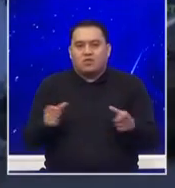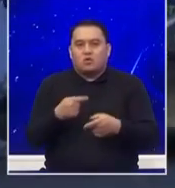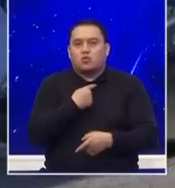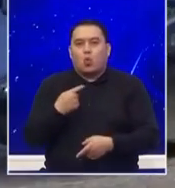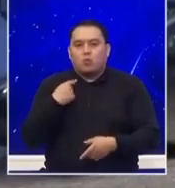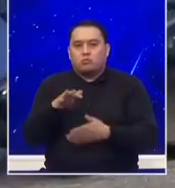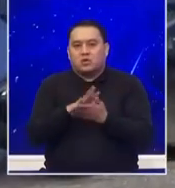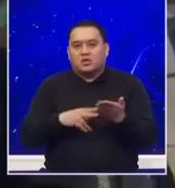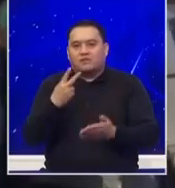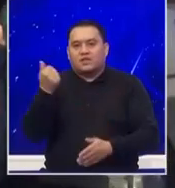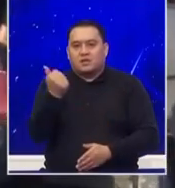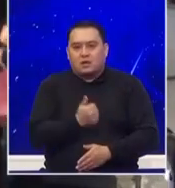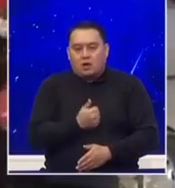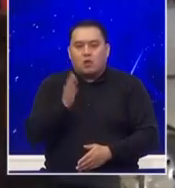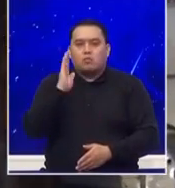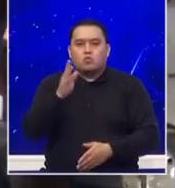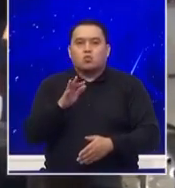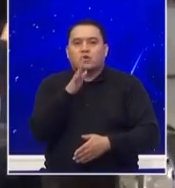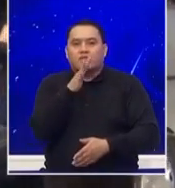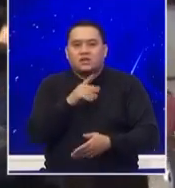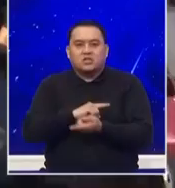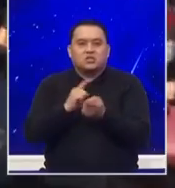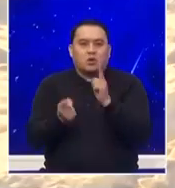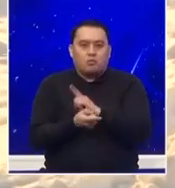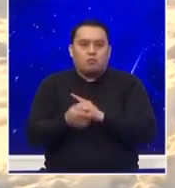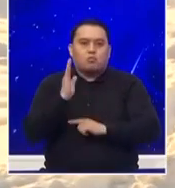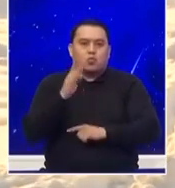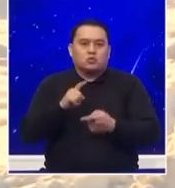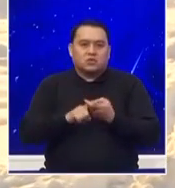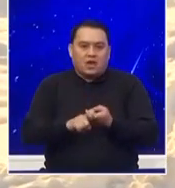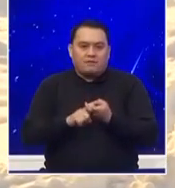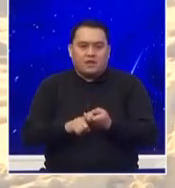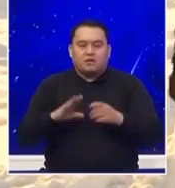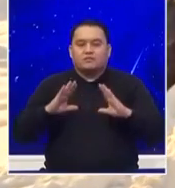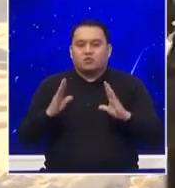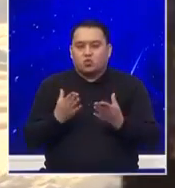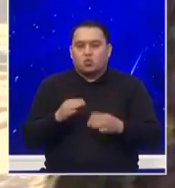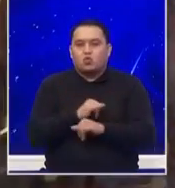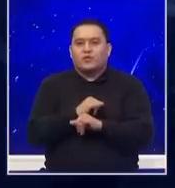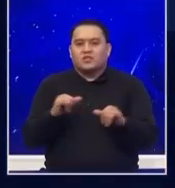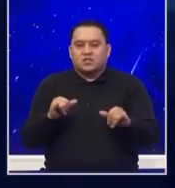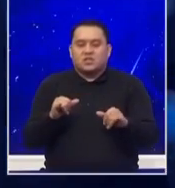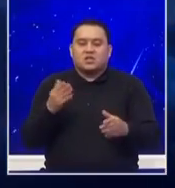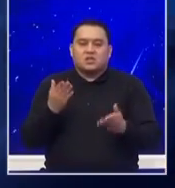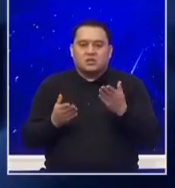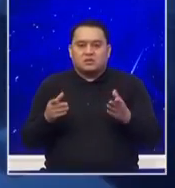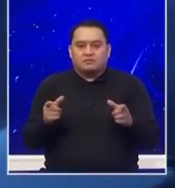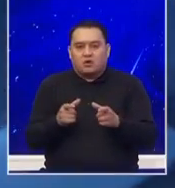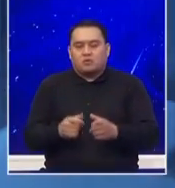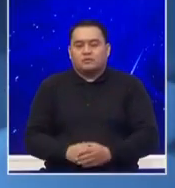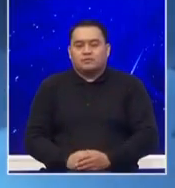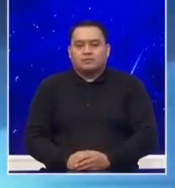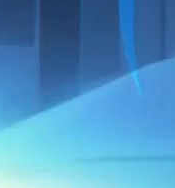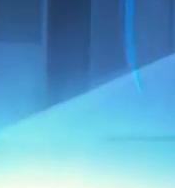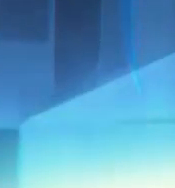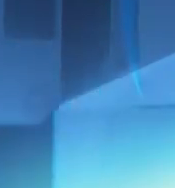центре продлится 2 недели. Дальнейшие сроки и изменения будут зависеть от эпидситуации в городе. Пана Усибекова, Асет